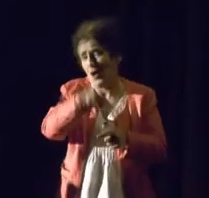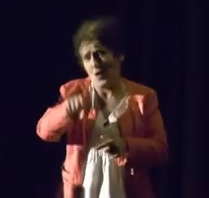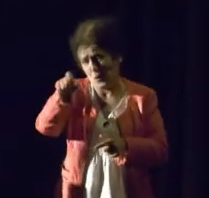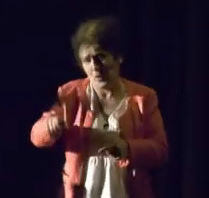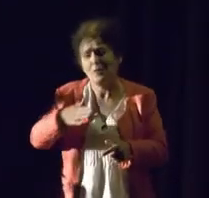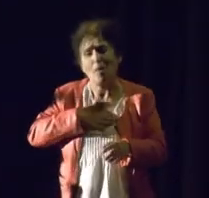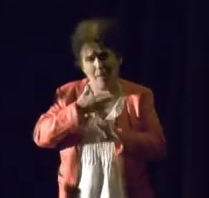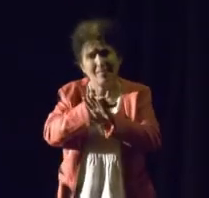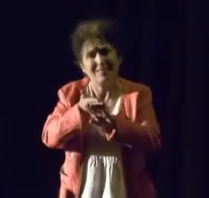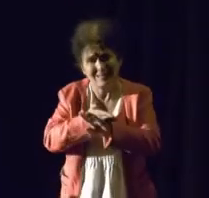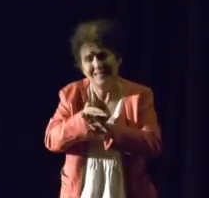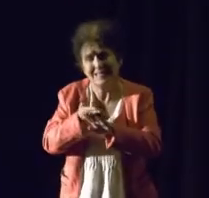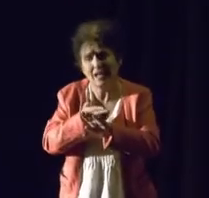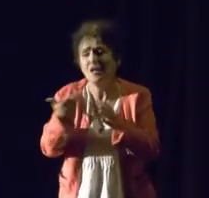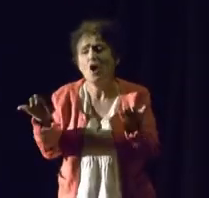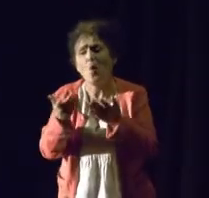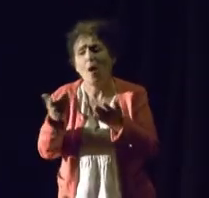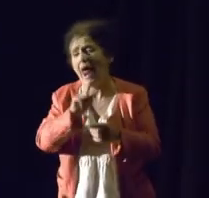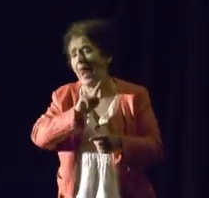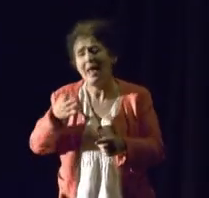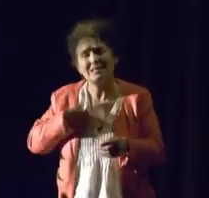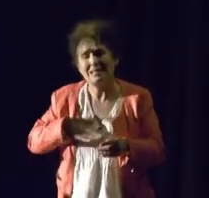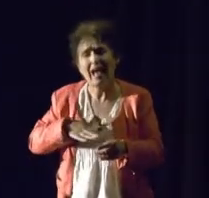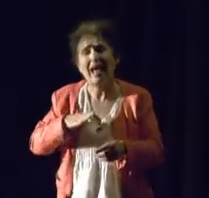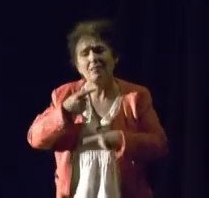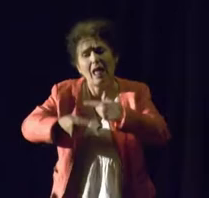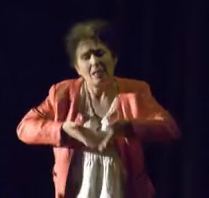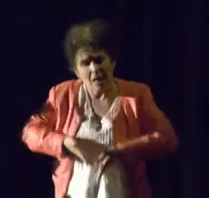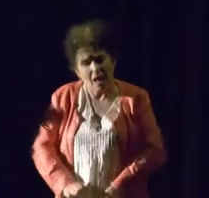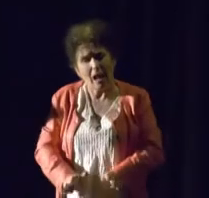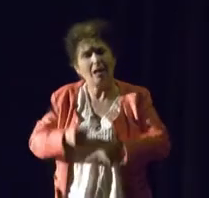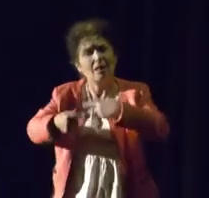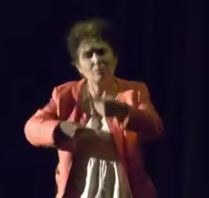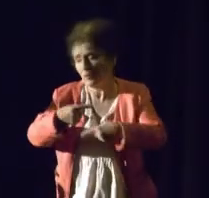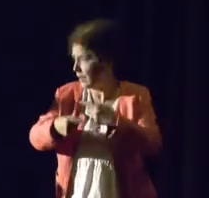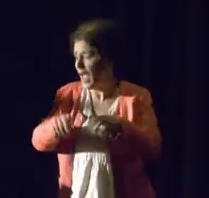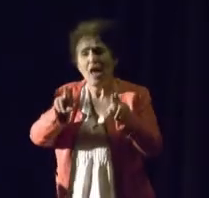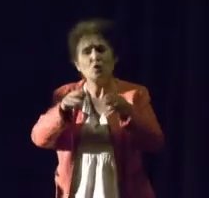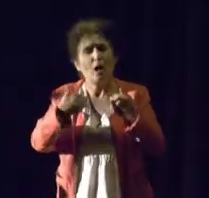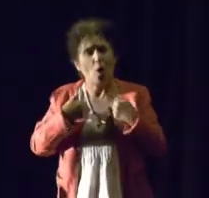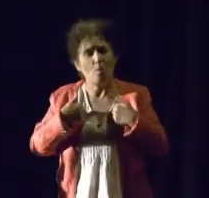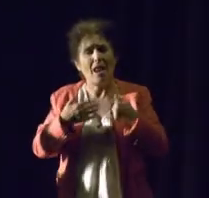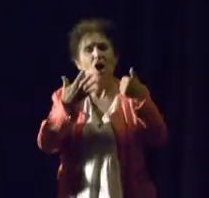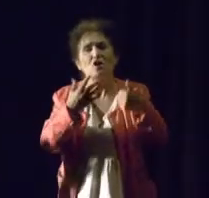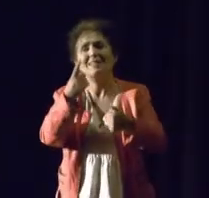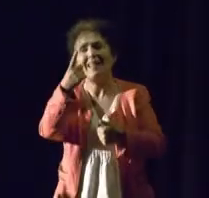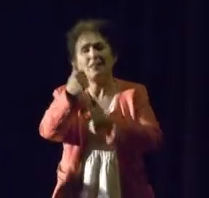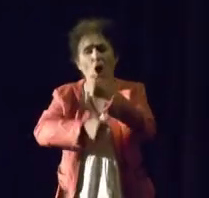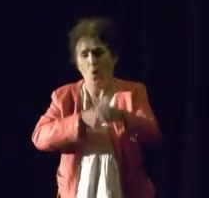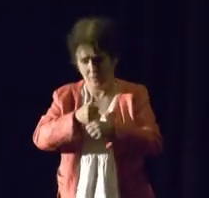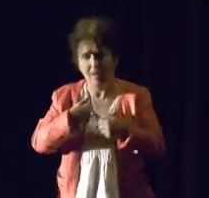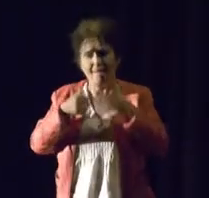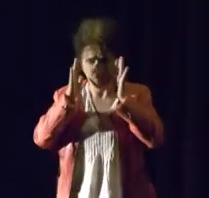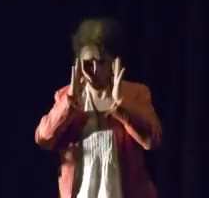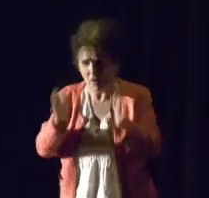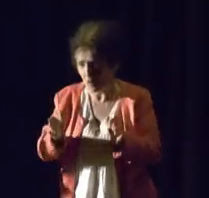имаат секс и тогаш кога не сакаат да имаат потомство. Дури и вакви како мене на 61 година, ве